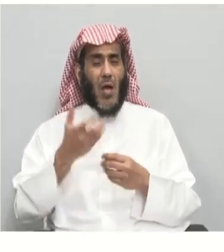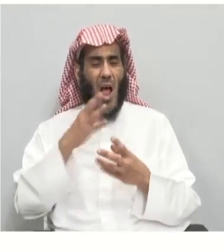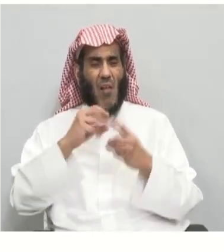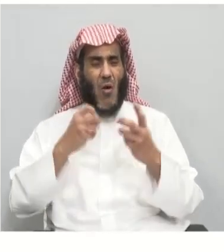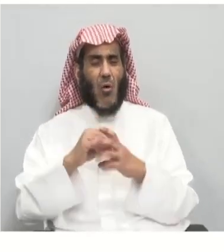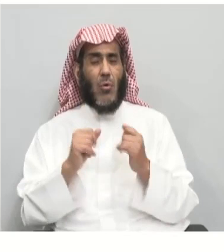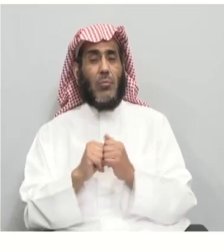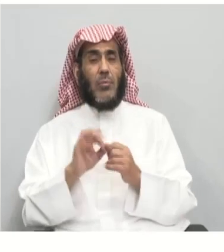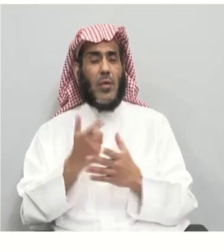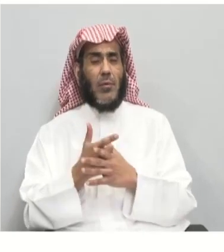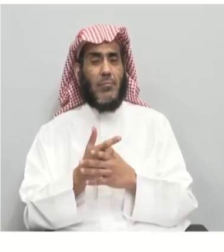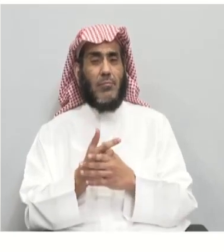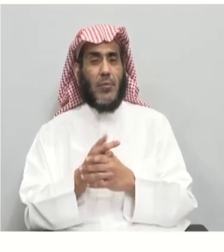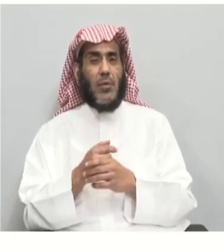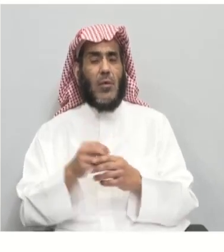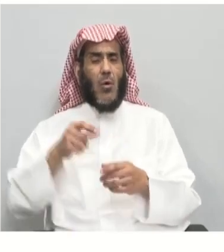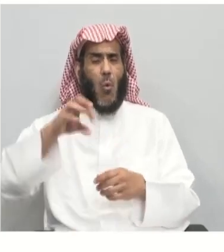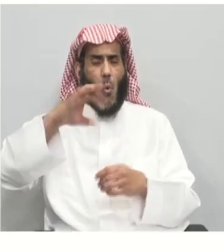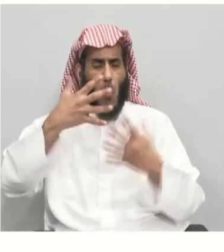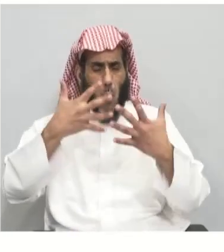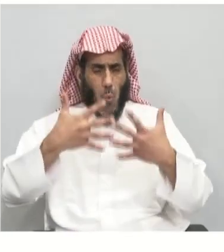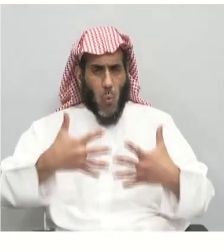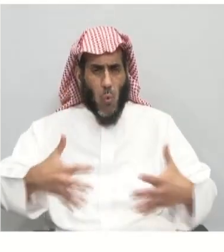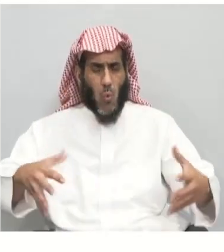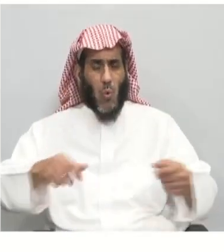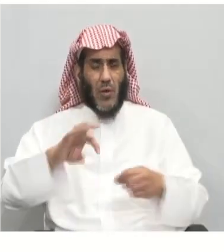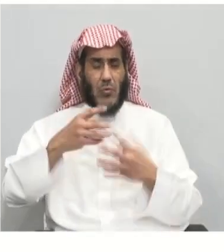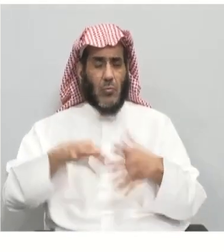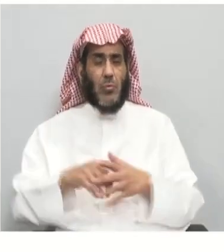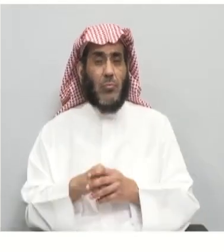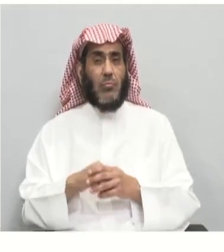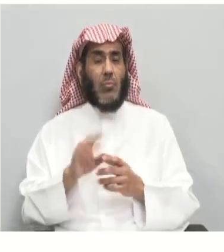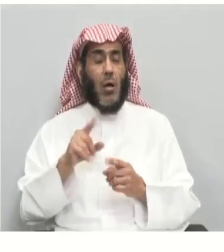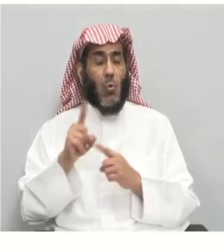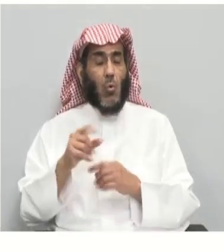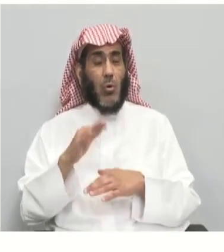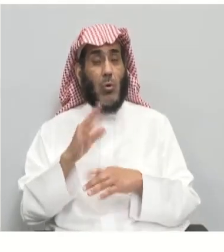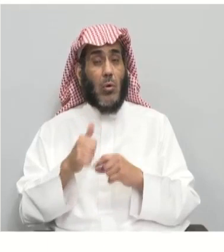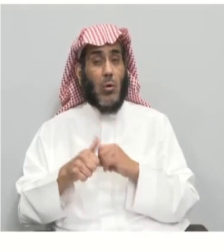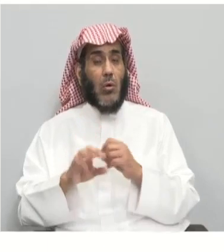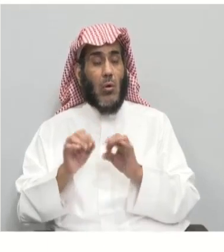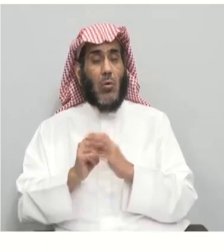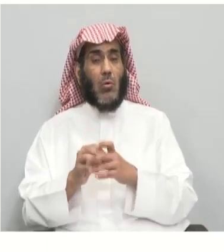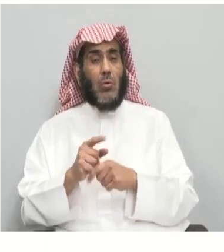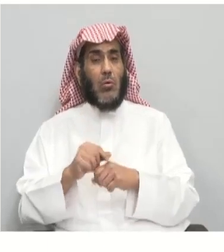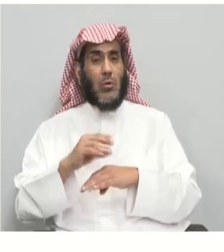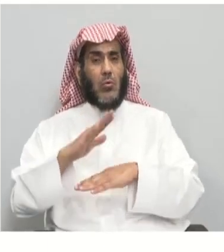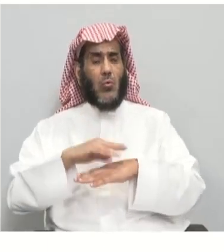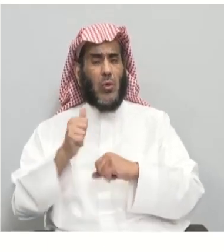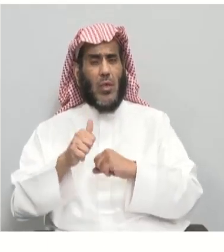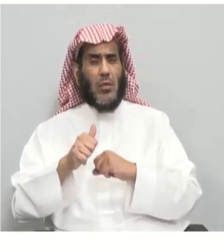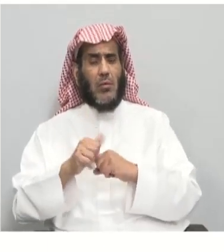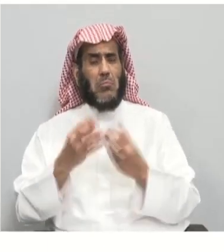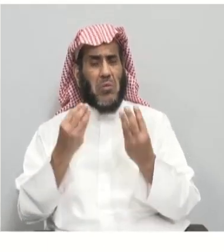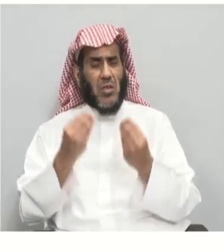والخضار عن طريق الماء الجاري وفتح الصنبور هل هو سلوك يعد من سلوكيات